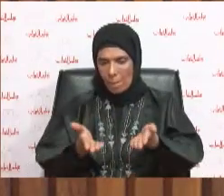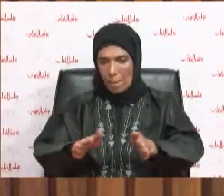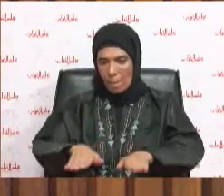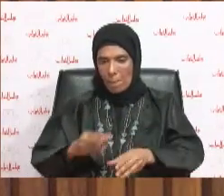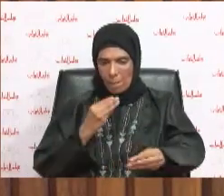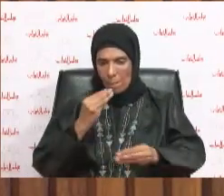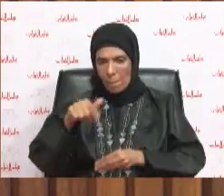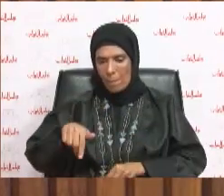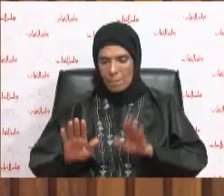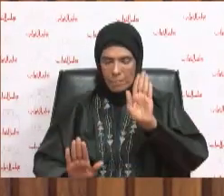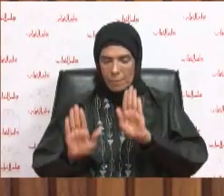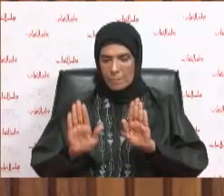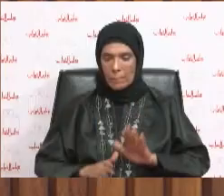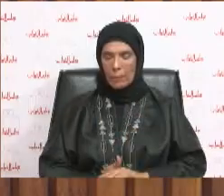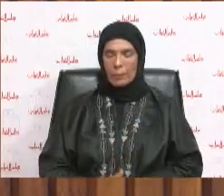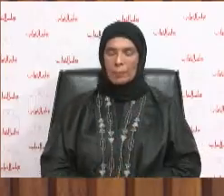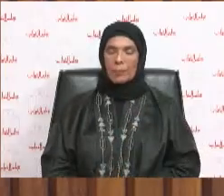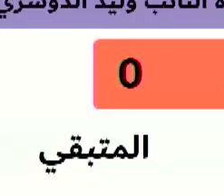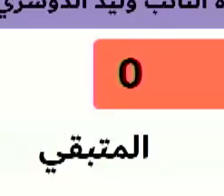الشورى. تصويت رجاء.